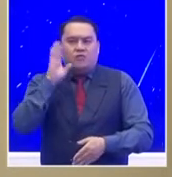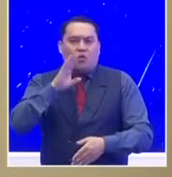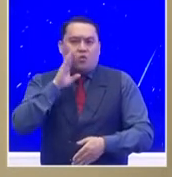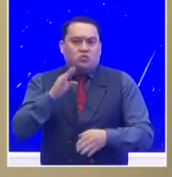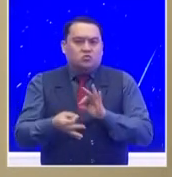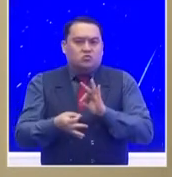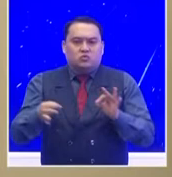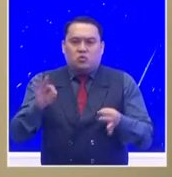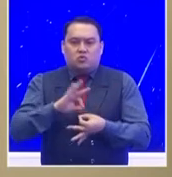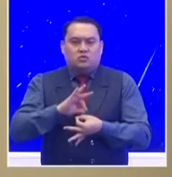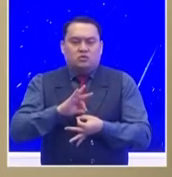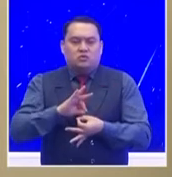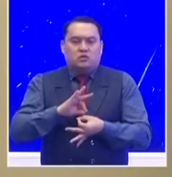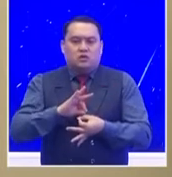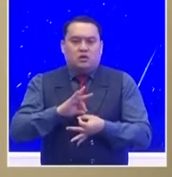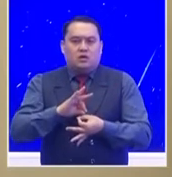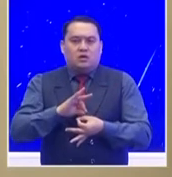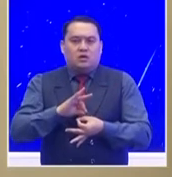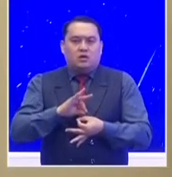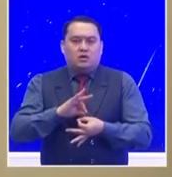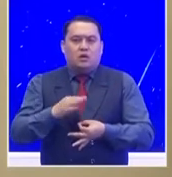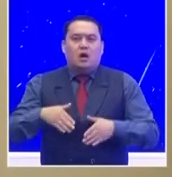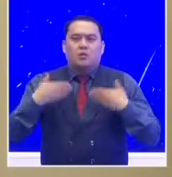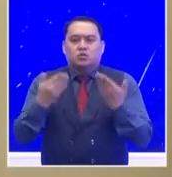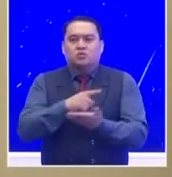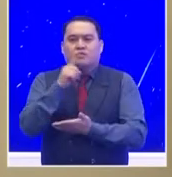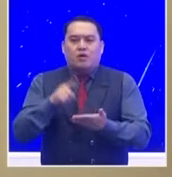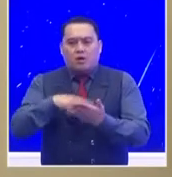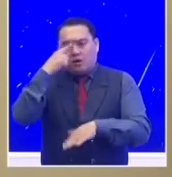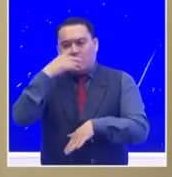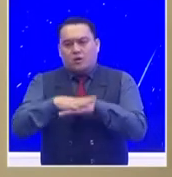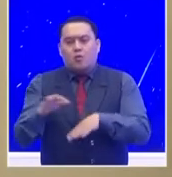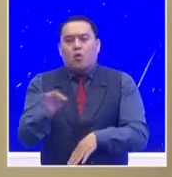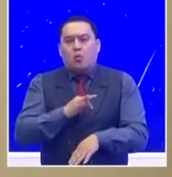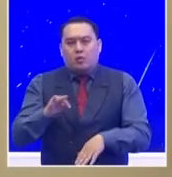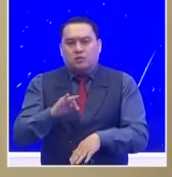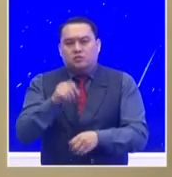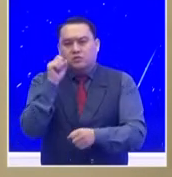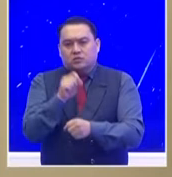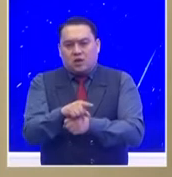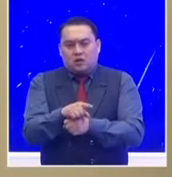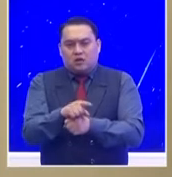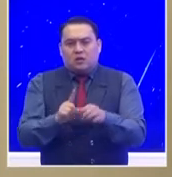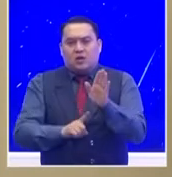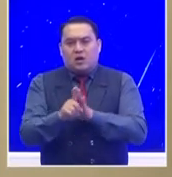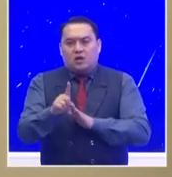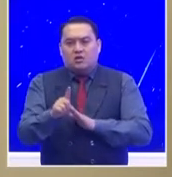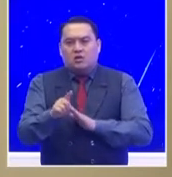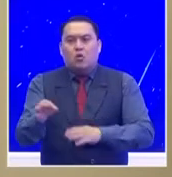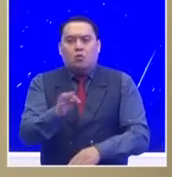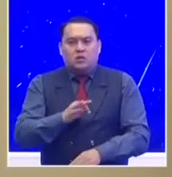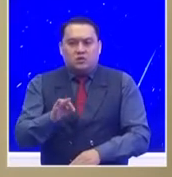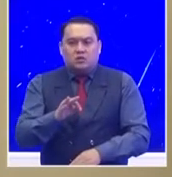очень трудно. Поэтому по этому вопросу я обратился к акиму области. Он дал задание начальнику ЖК